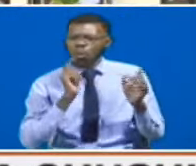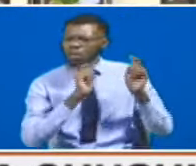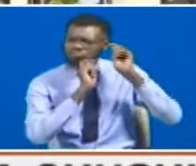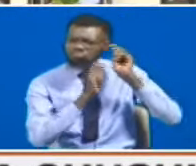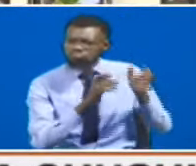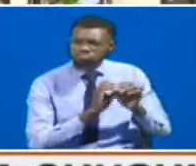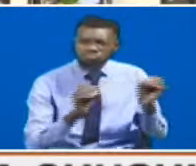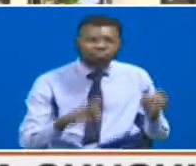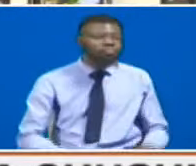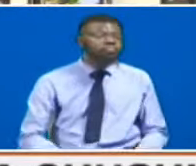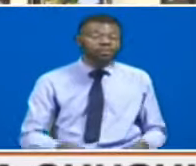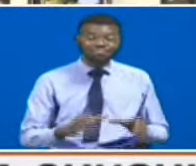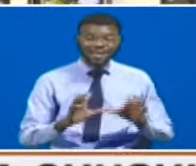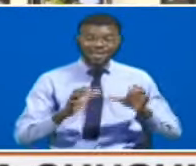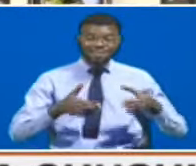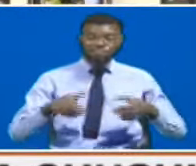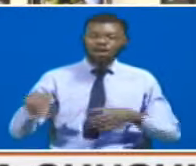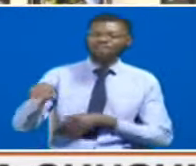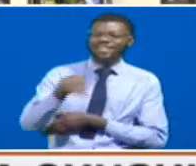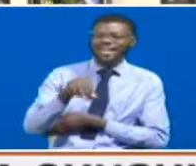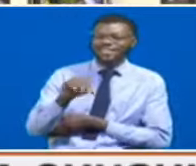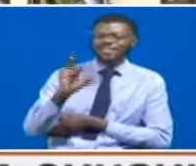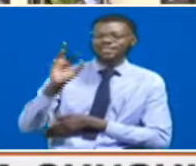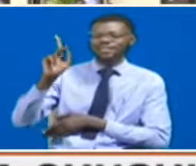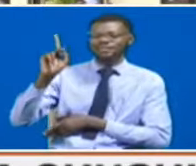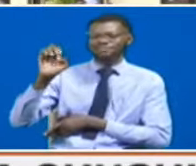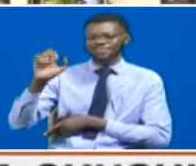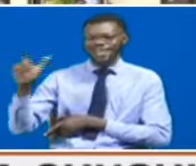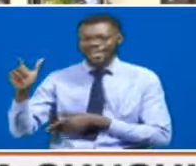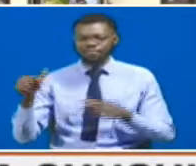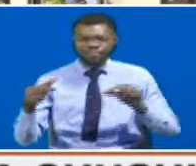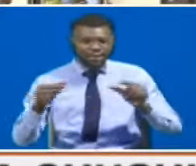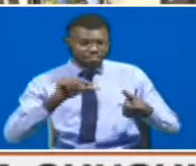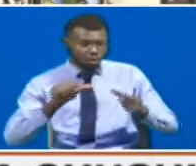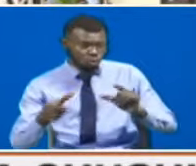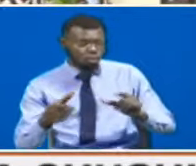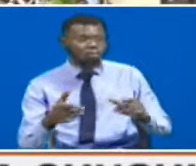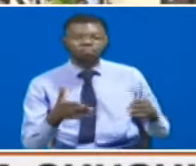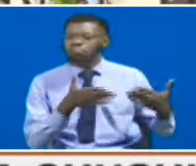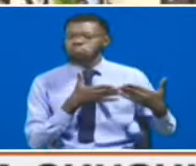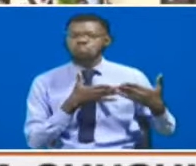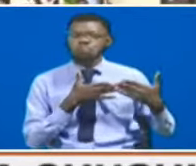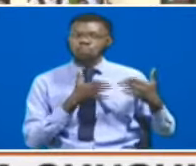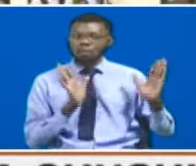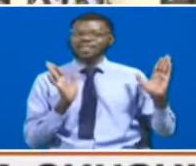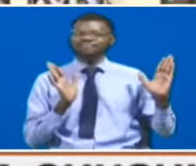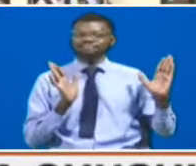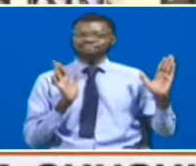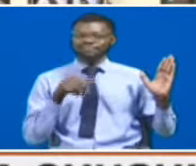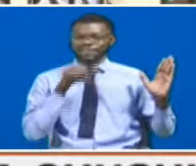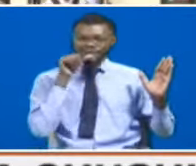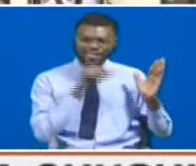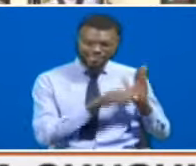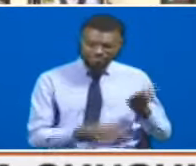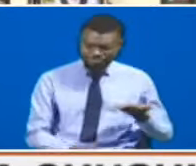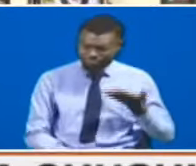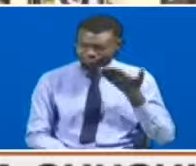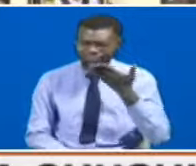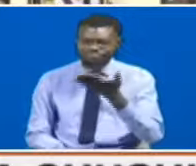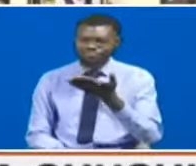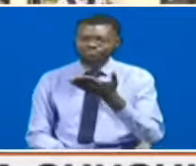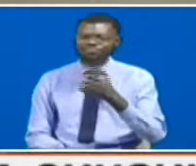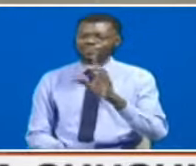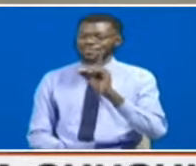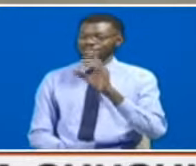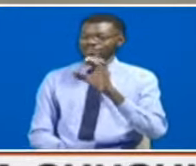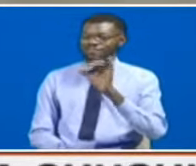Kampuni ya kutengeneza mbolea ya Kell Chemicals Limited imefichua haya kwenye barua iliyoandikia bosi wa idara ya upelelezi